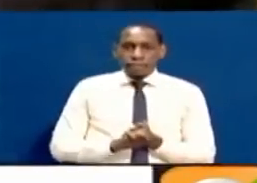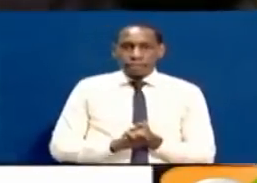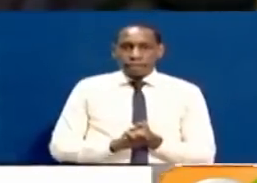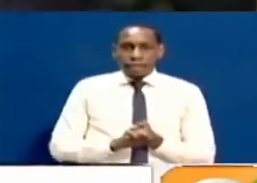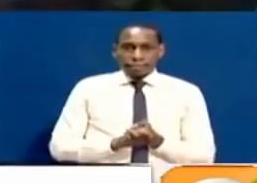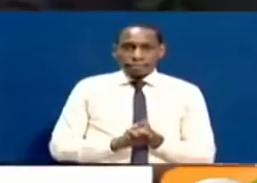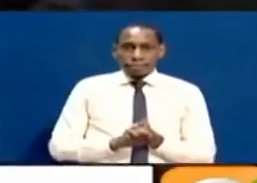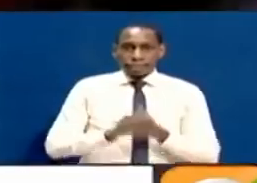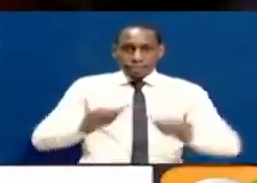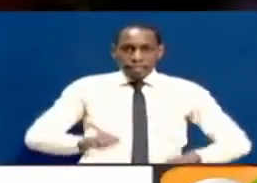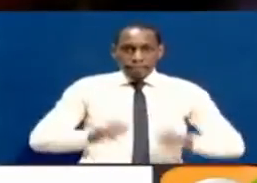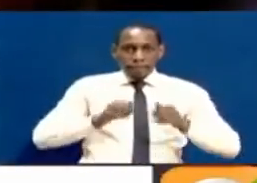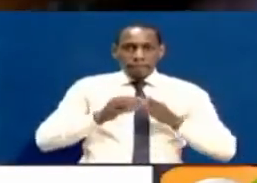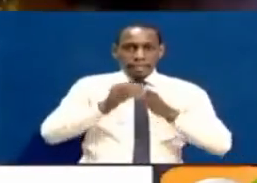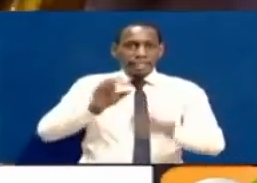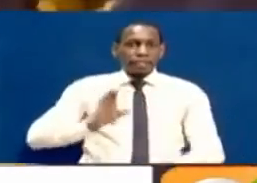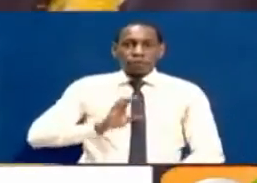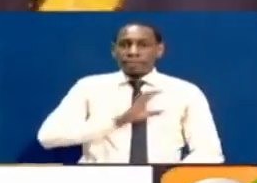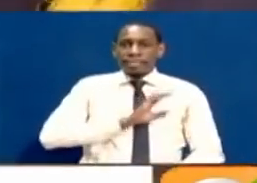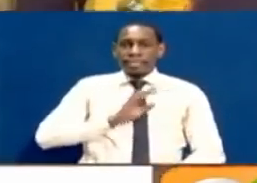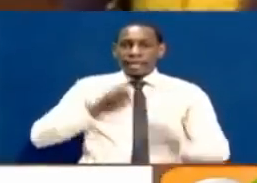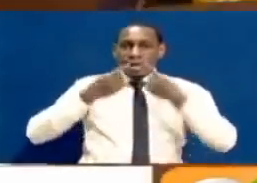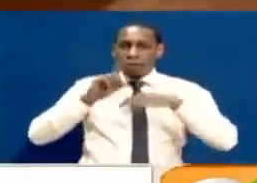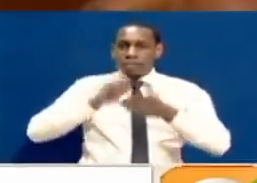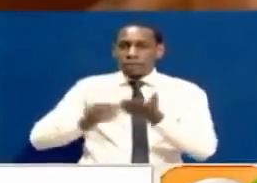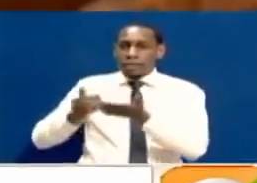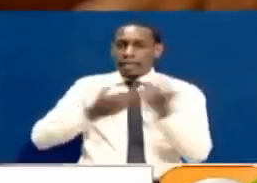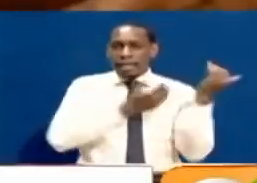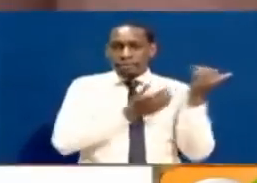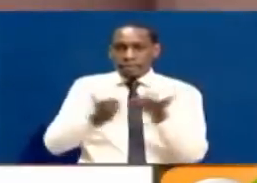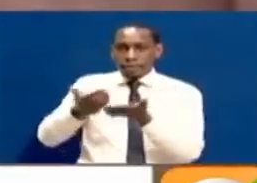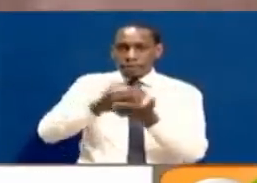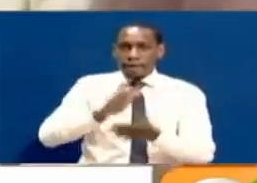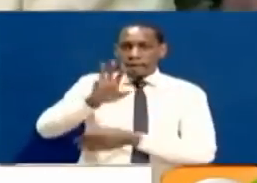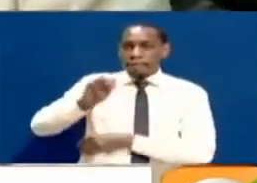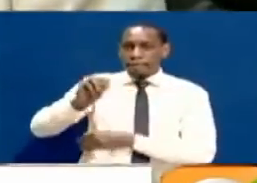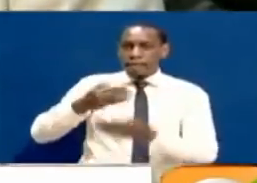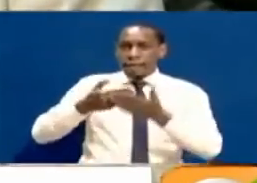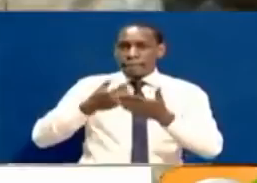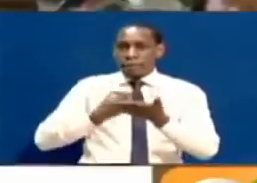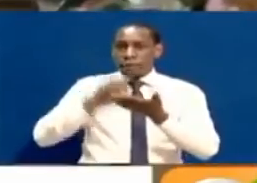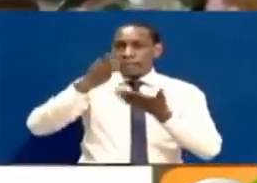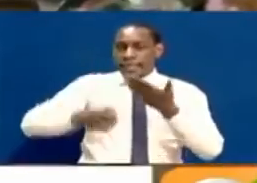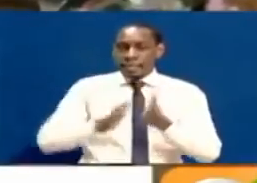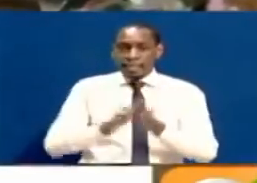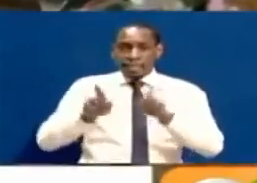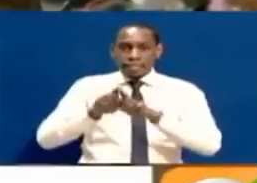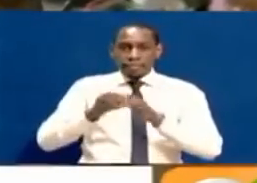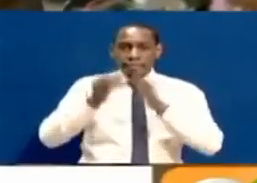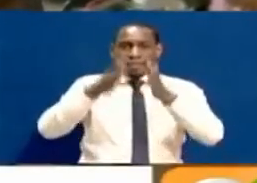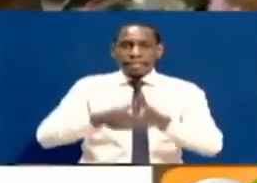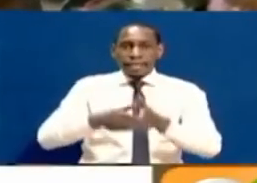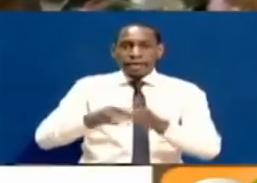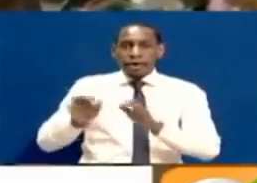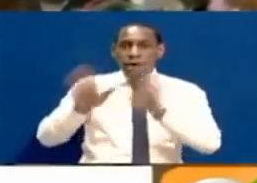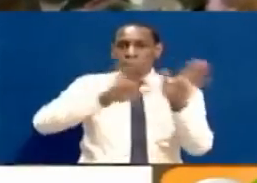mchakato wa BBI Dennis Waweru akitangaza kuwa wanatarajia kukusanya saini milioni tano kufikia Ijumaa. Kiongozi wa Wiper